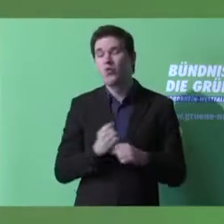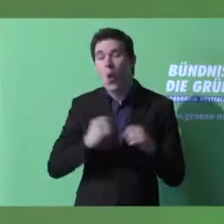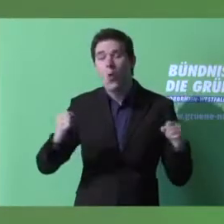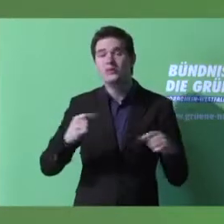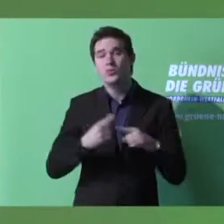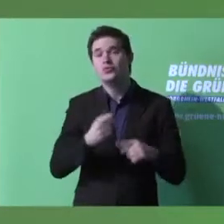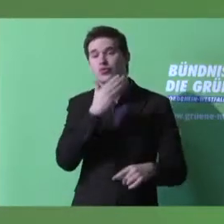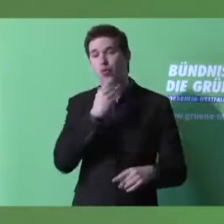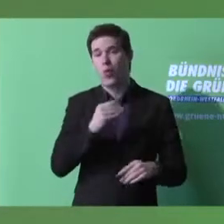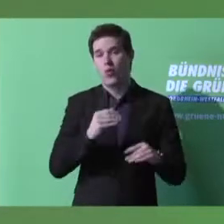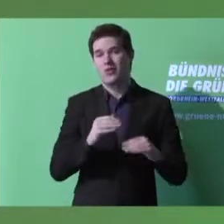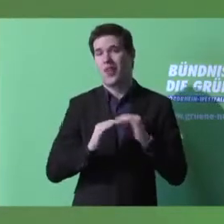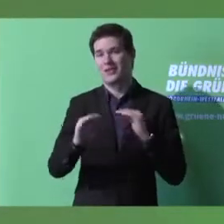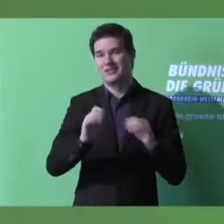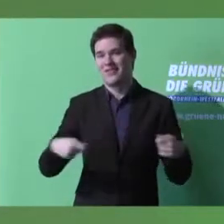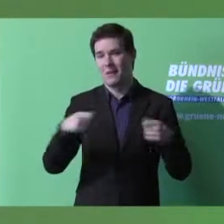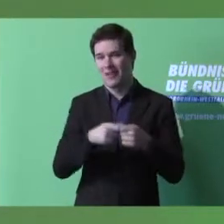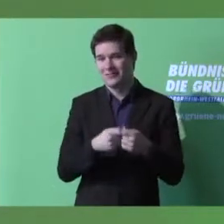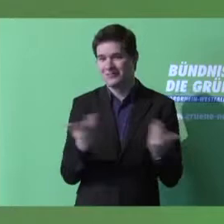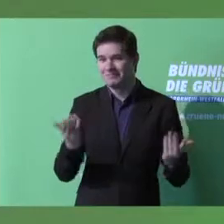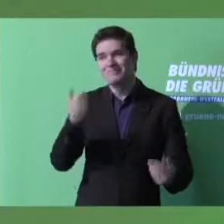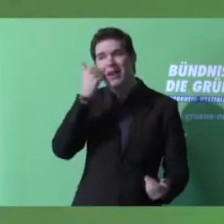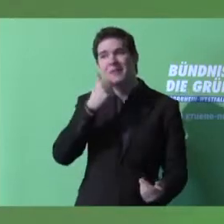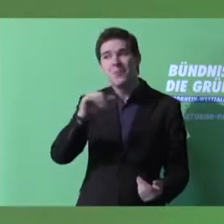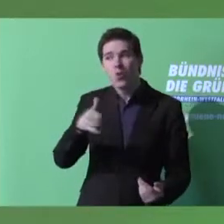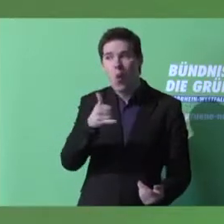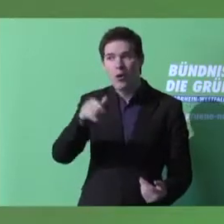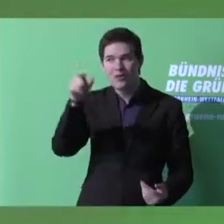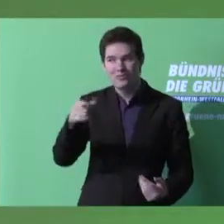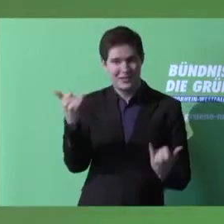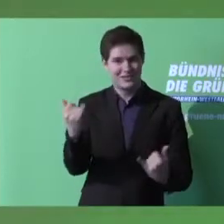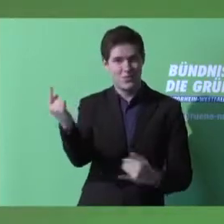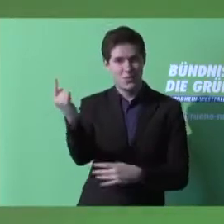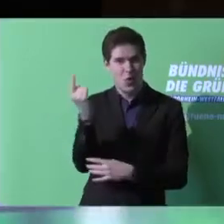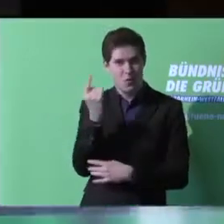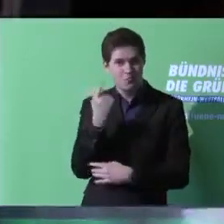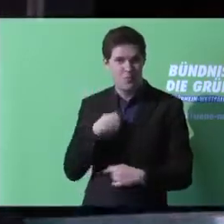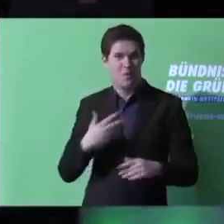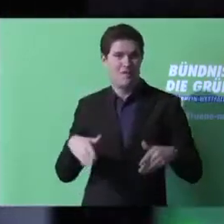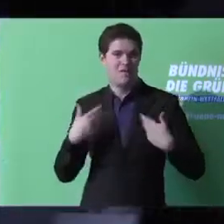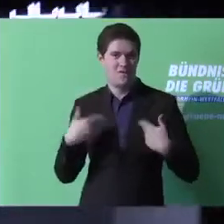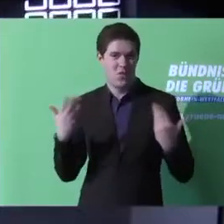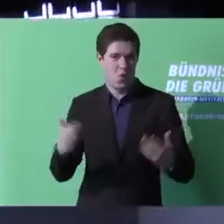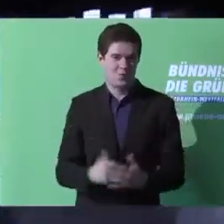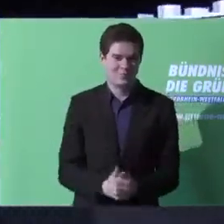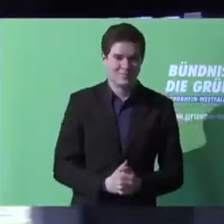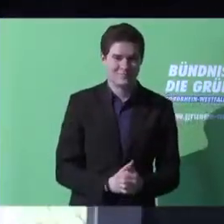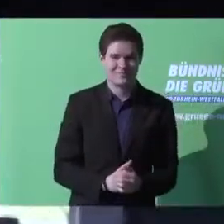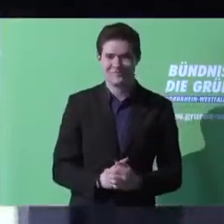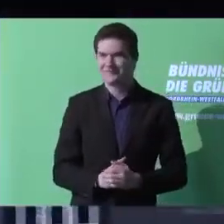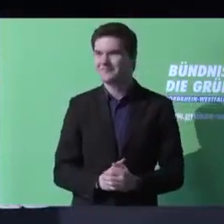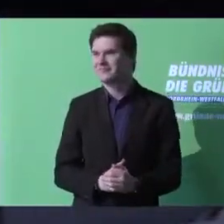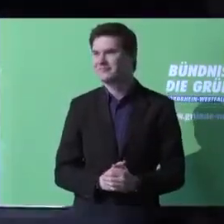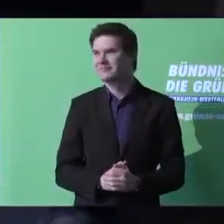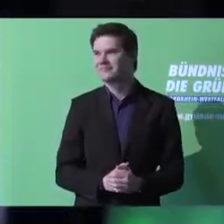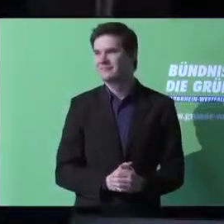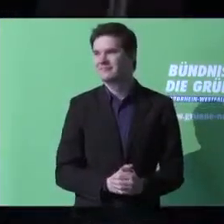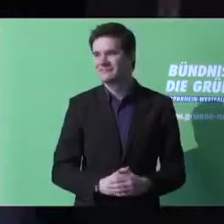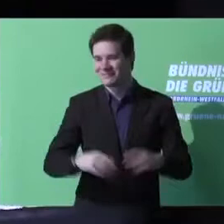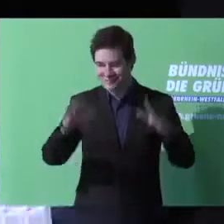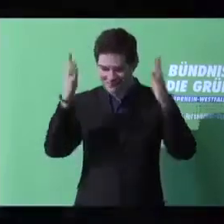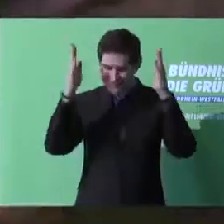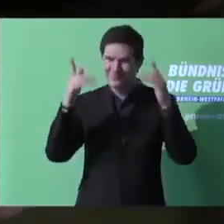Jürgen, wir freuen uns, dass wir mit dir an der Spitze heute beginnen können, diese